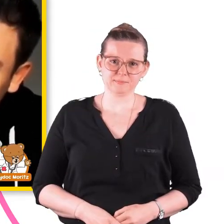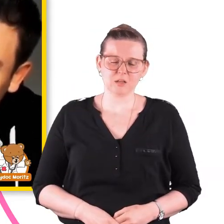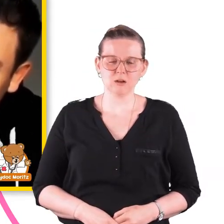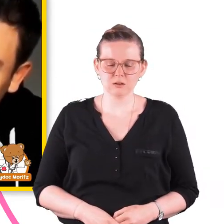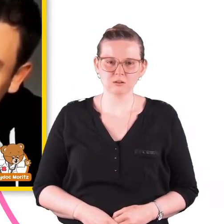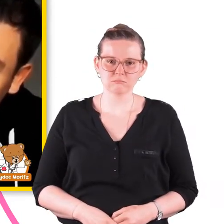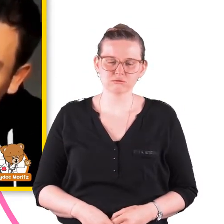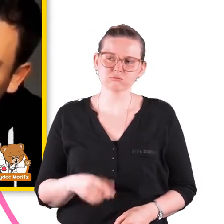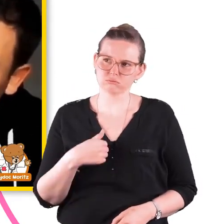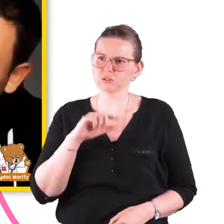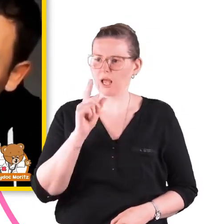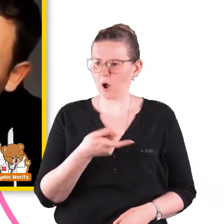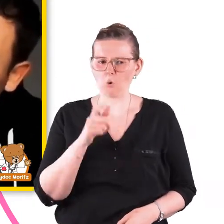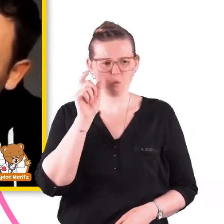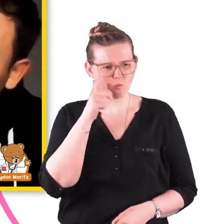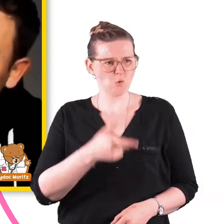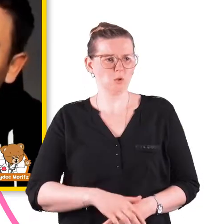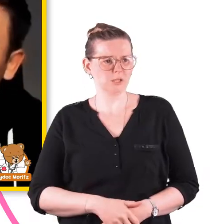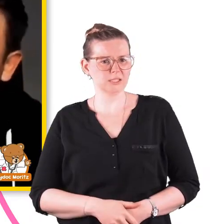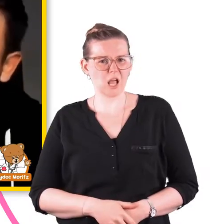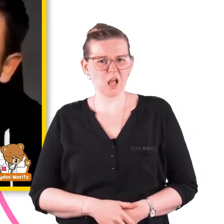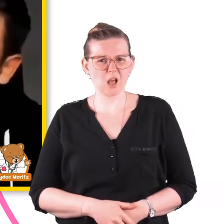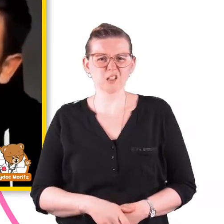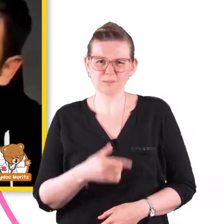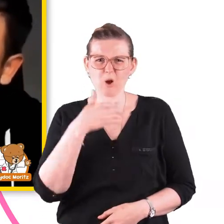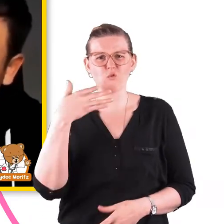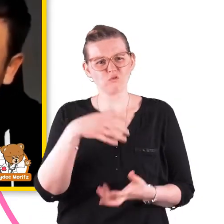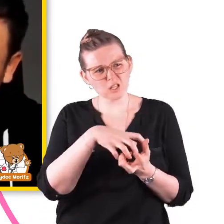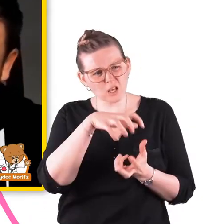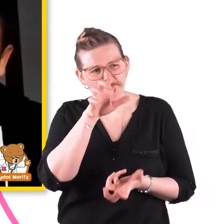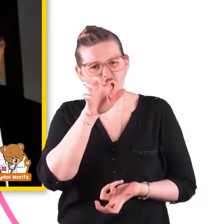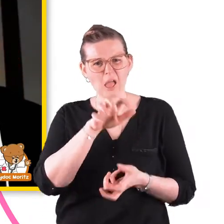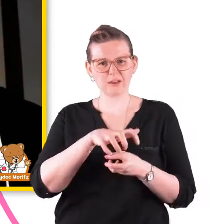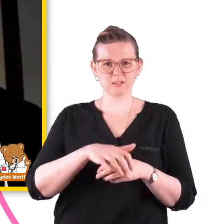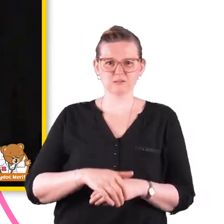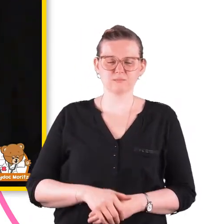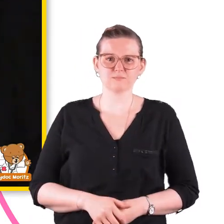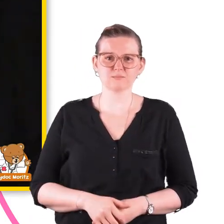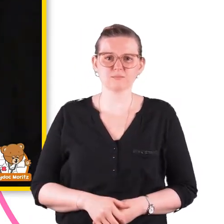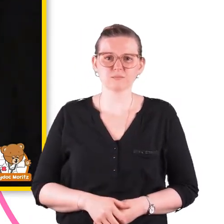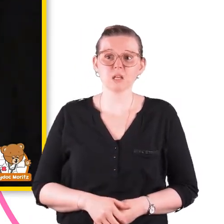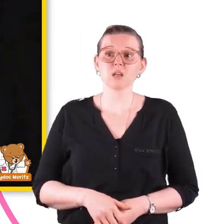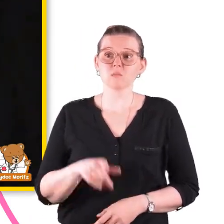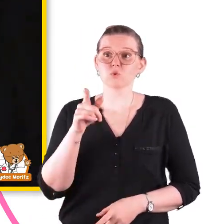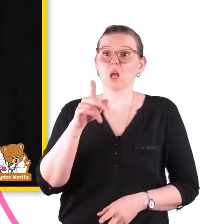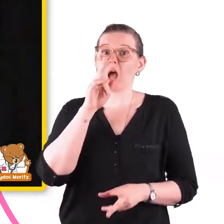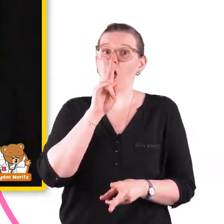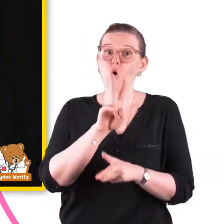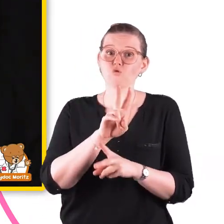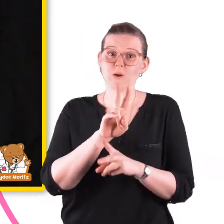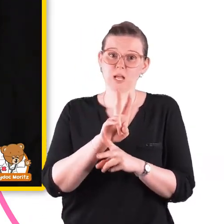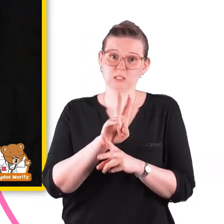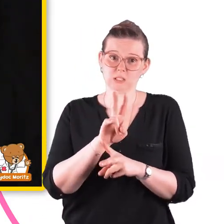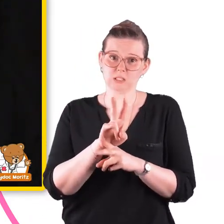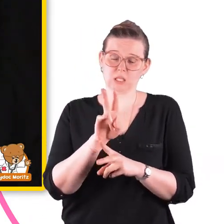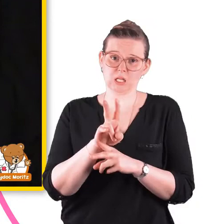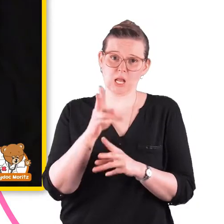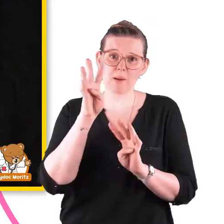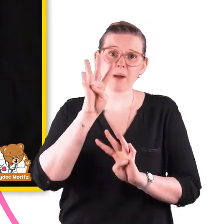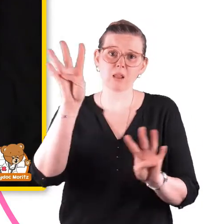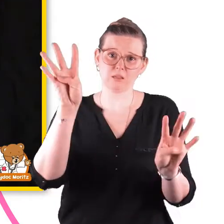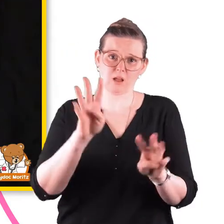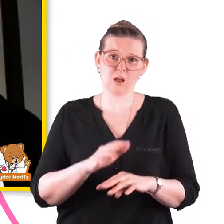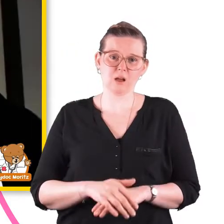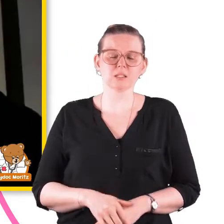Ach, ich bin auch schon wieder müde und ich muss auch so viel gähnen. Passen Sie nur gut auf, Schwester